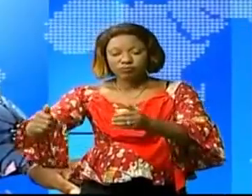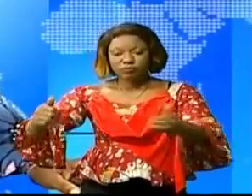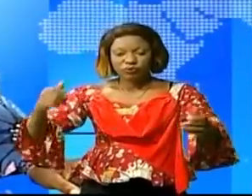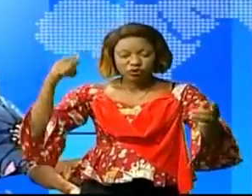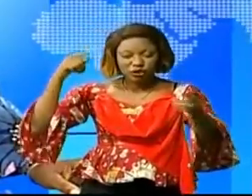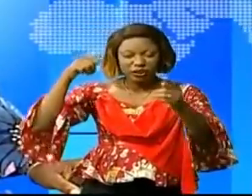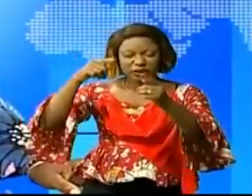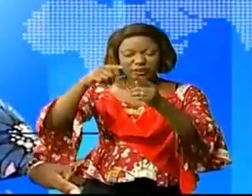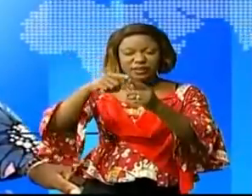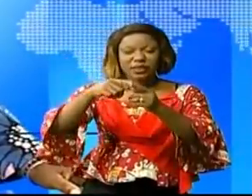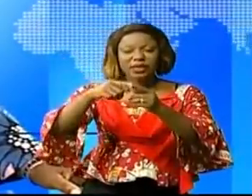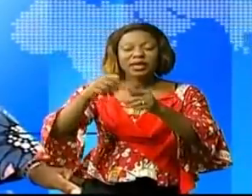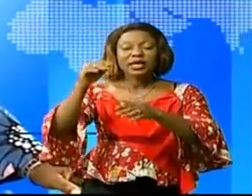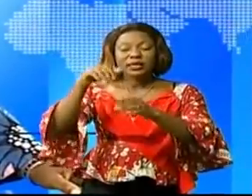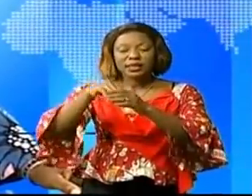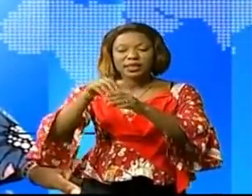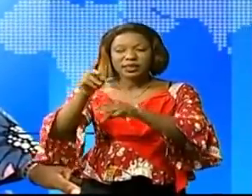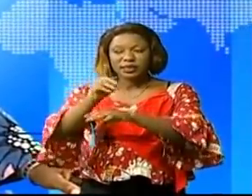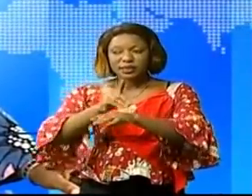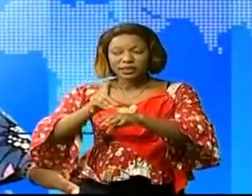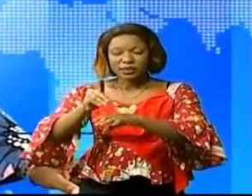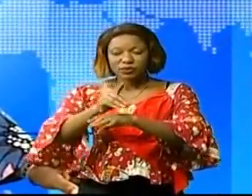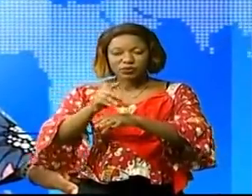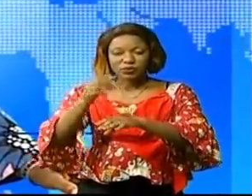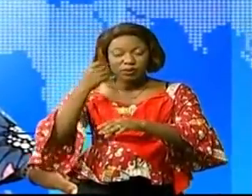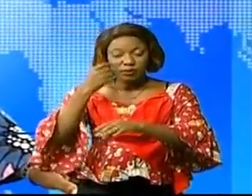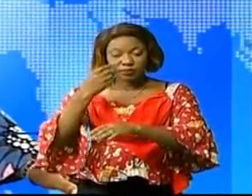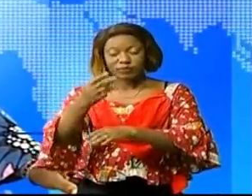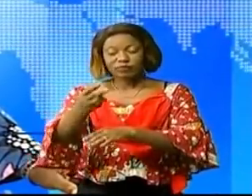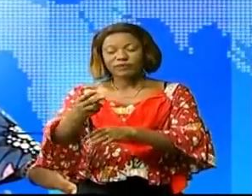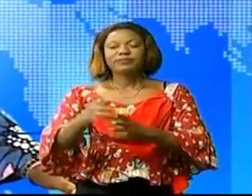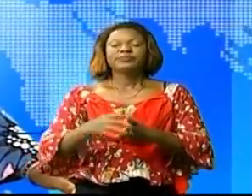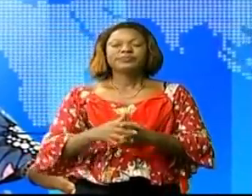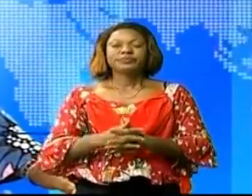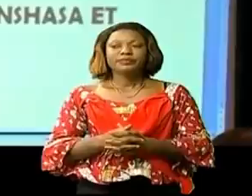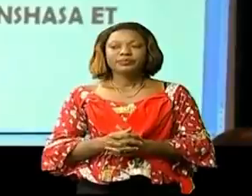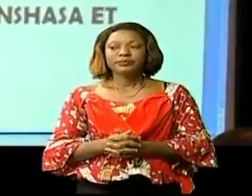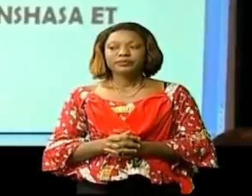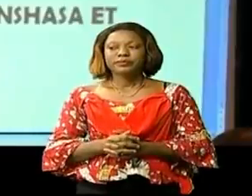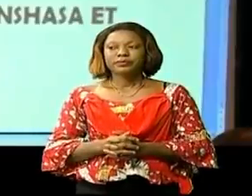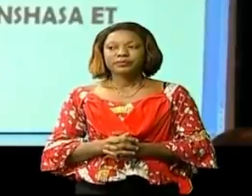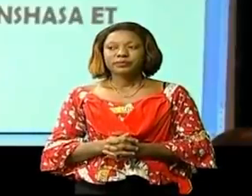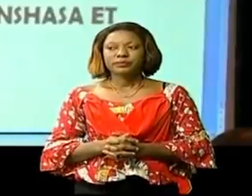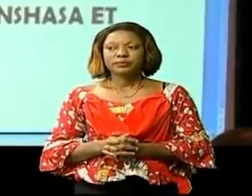jusqu'aux entités territoriales décentralisées. Guinzouzi nous en parle.